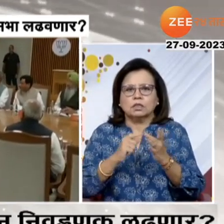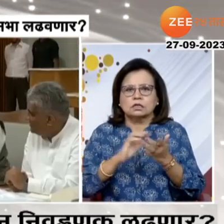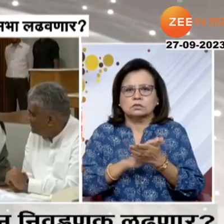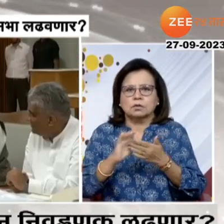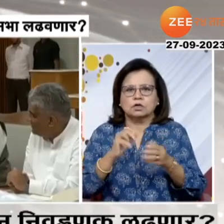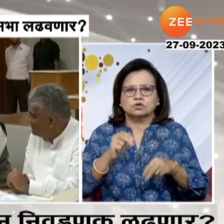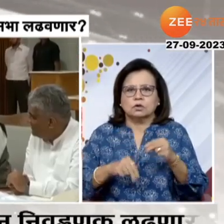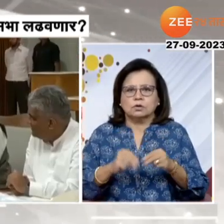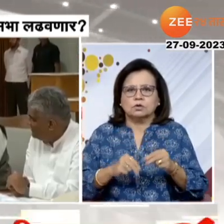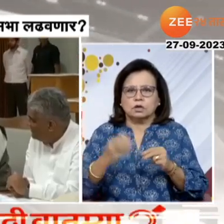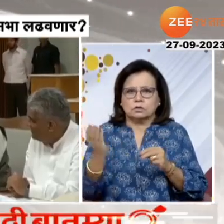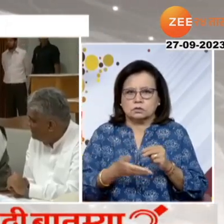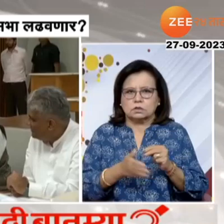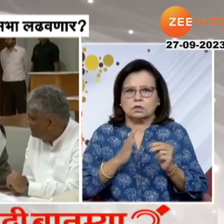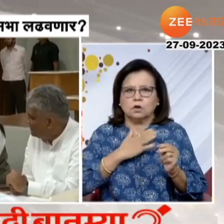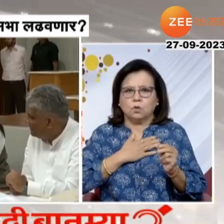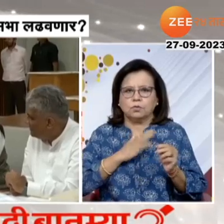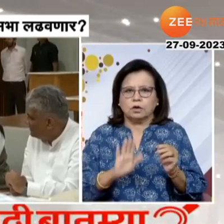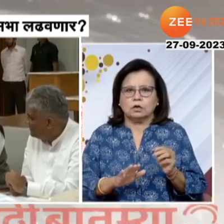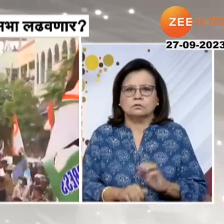खासदारांना विधानसभा निवडणुकीत उतरवलं जाऊ शकतं.